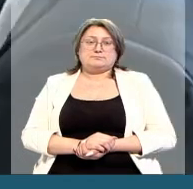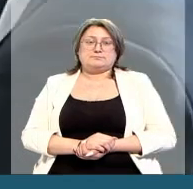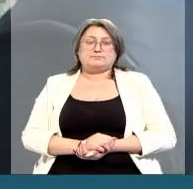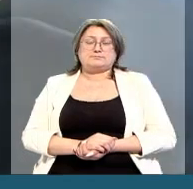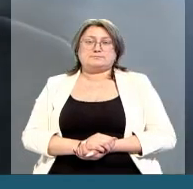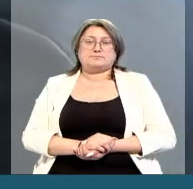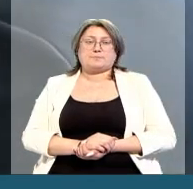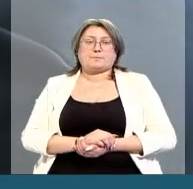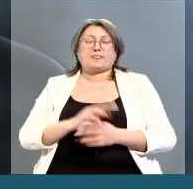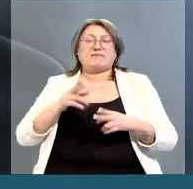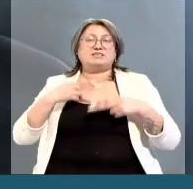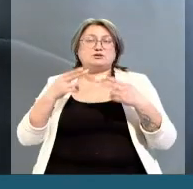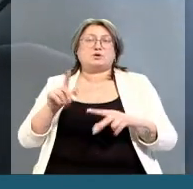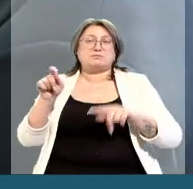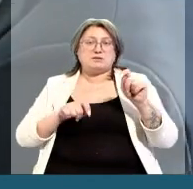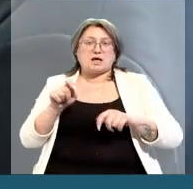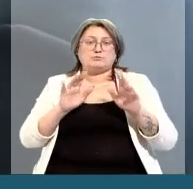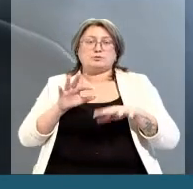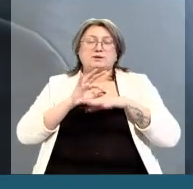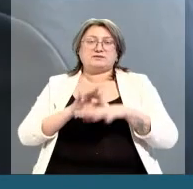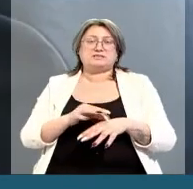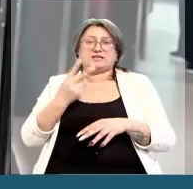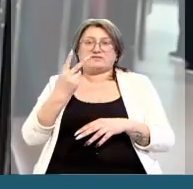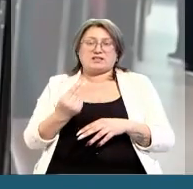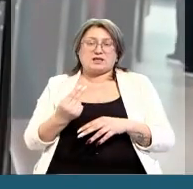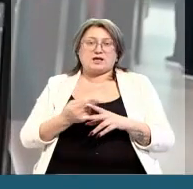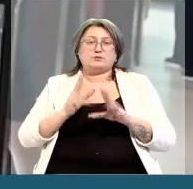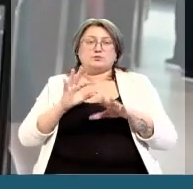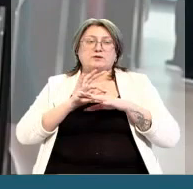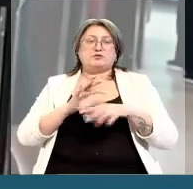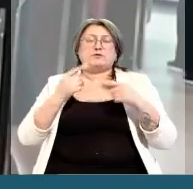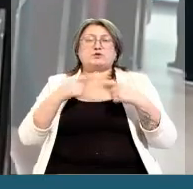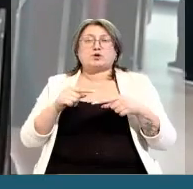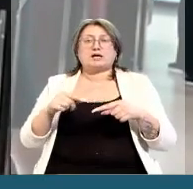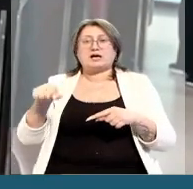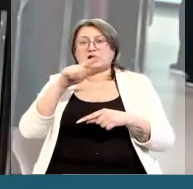ойлаймын. Екі күнге жалғасқан көшпелі семинар алдағы уақытта еліміздің